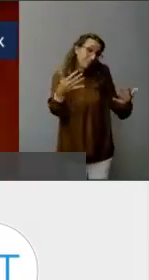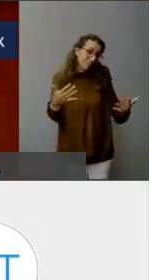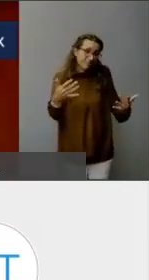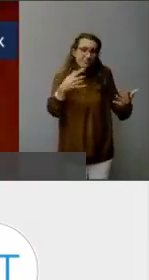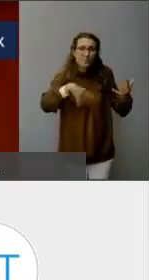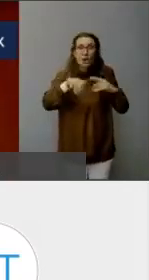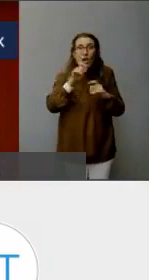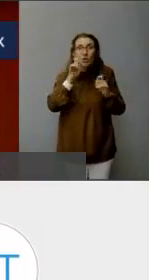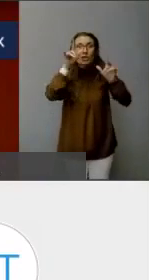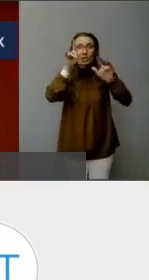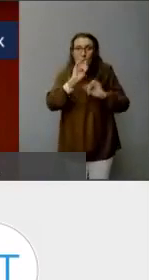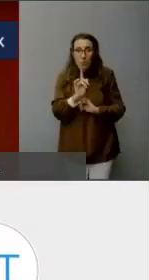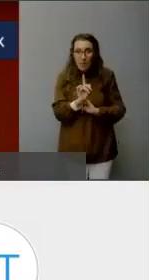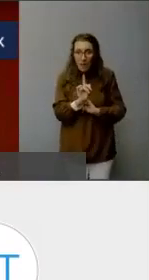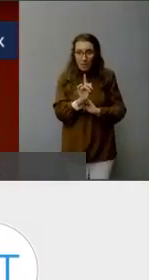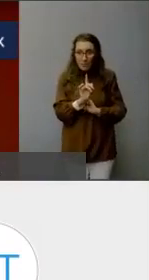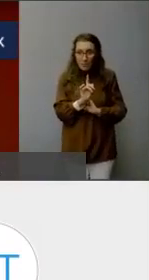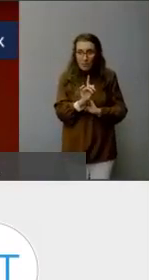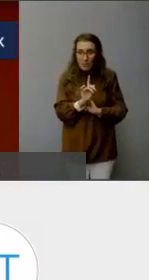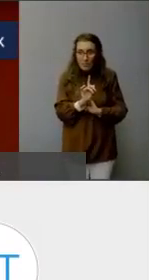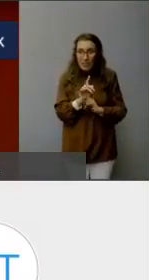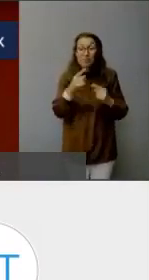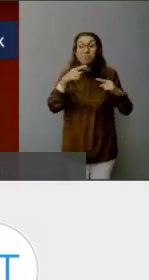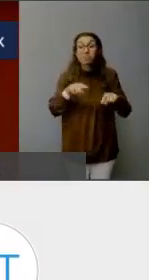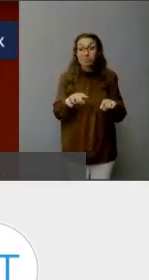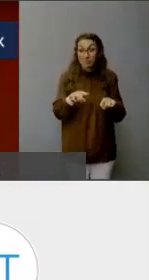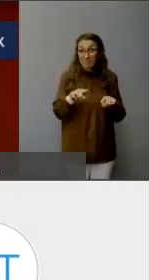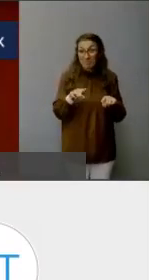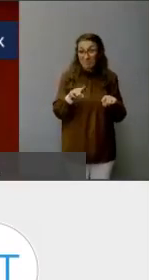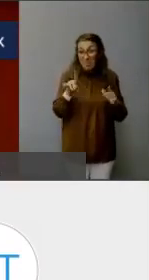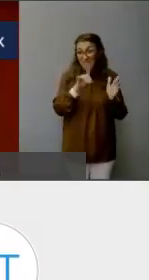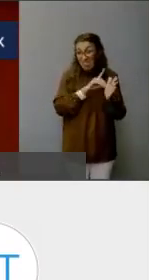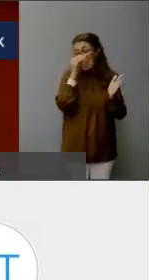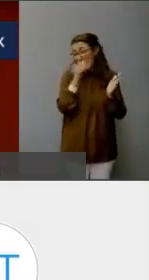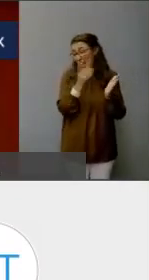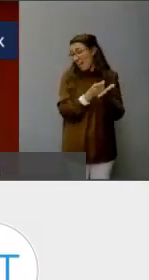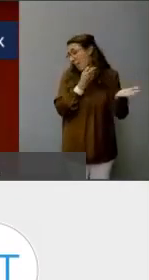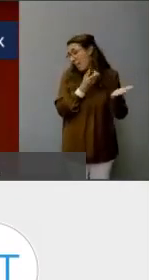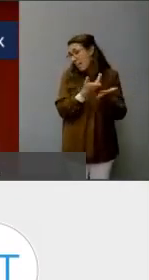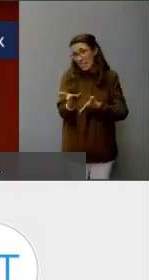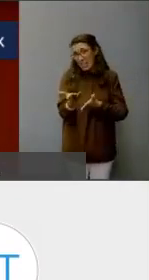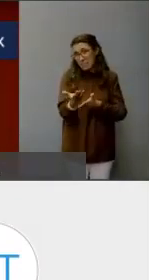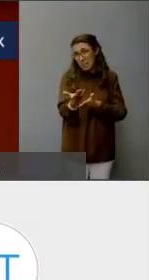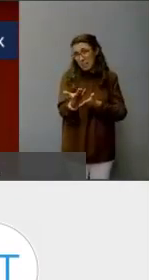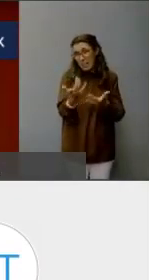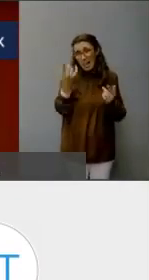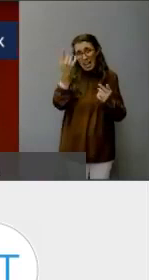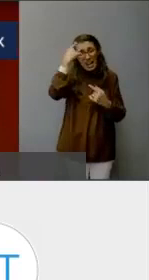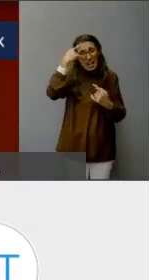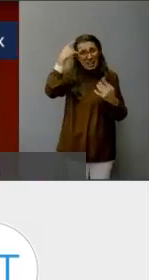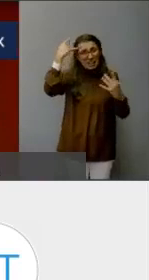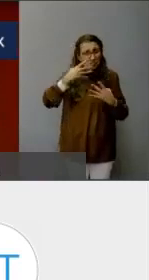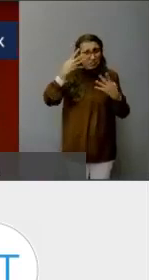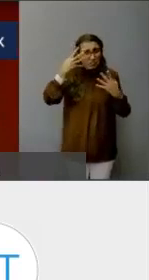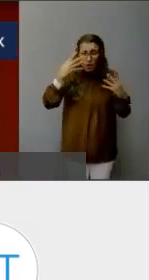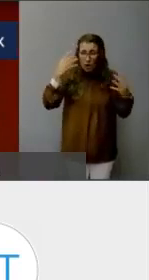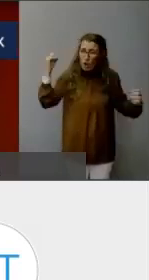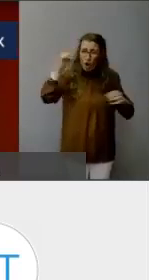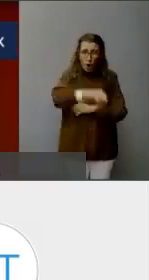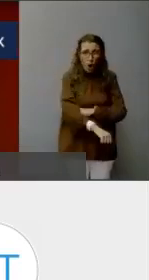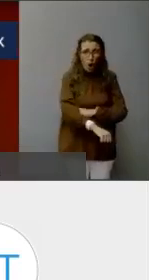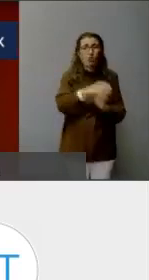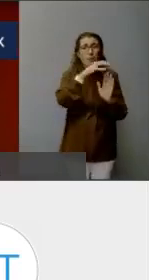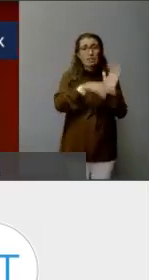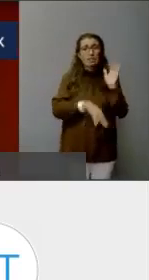quindi di questa abominevole delibera contraria al buon senso ai principi etici al